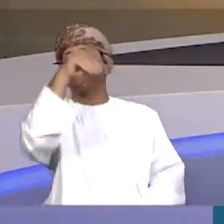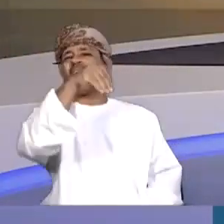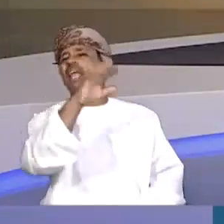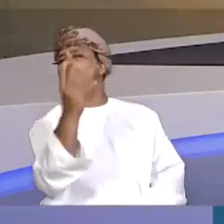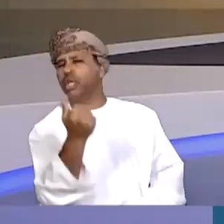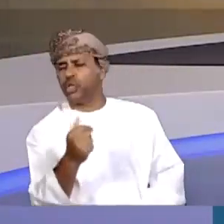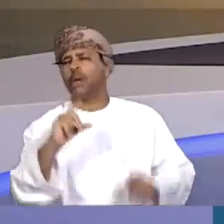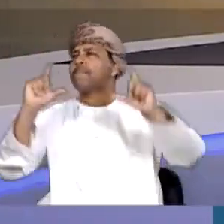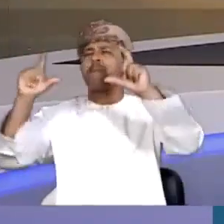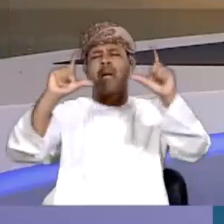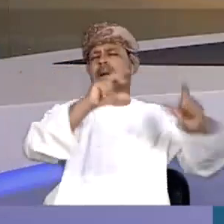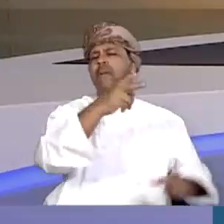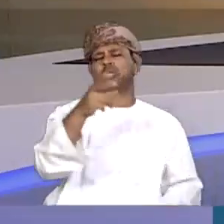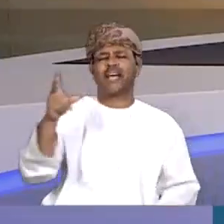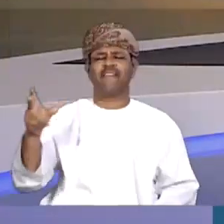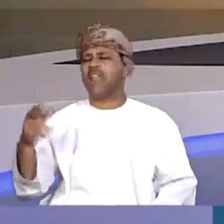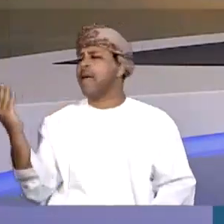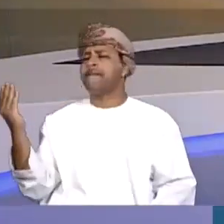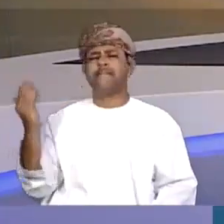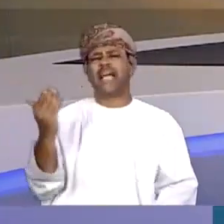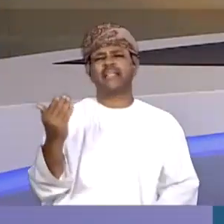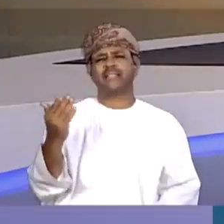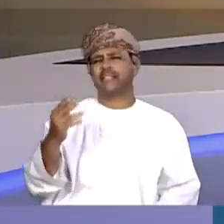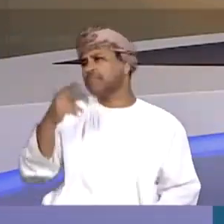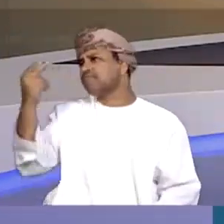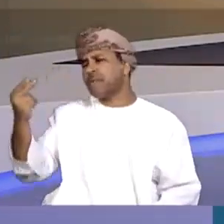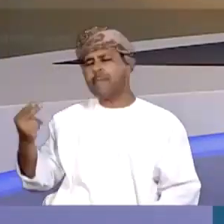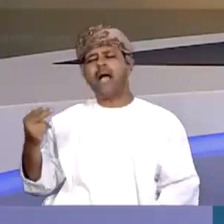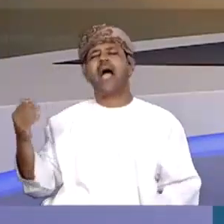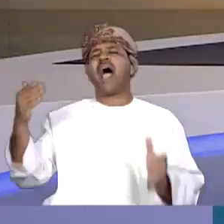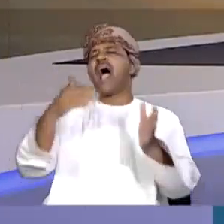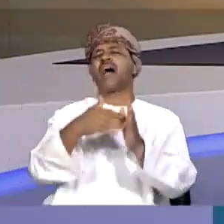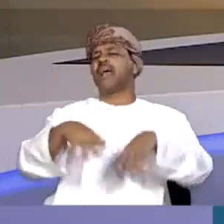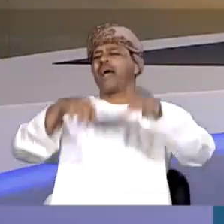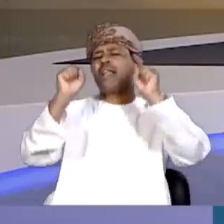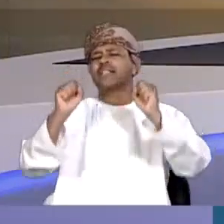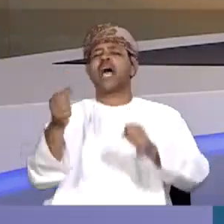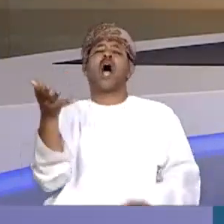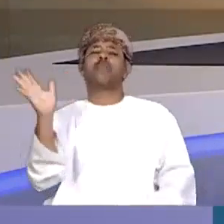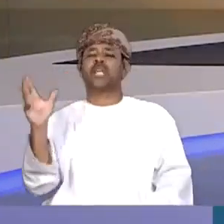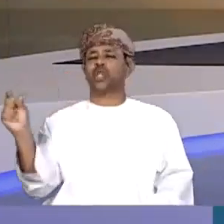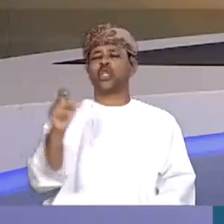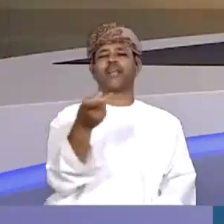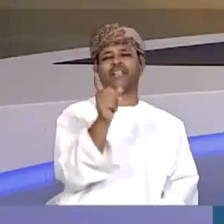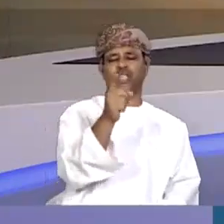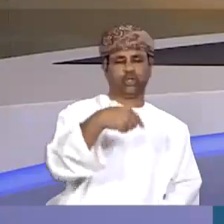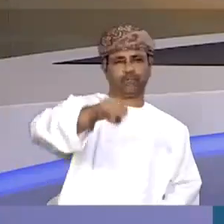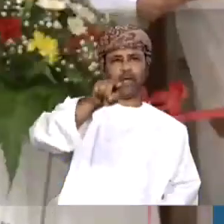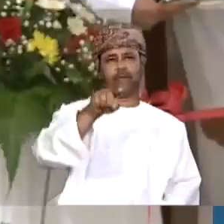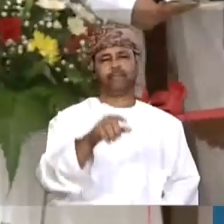لوحات متنوعة من مختلف المدارس الفنية، ويستمر حتى 15 من شهر نوفمبر الجاري.